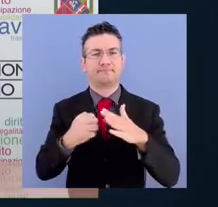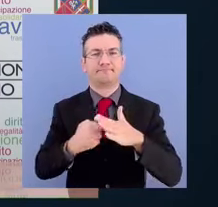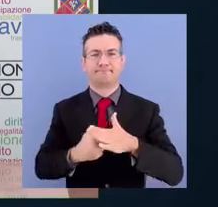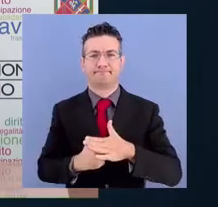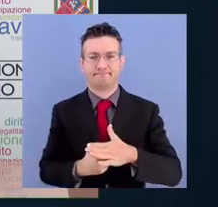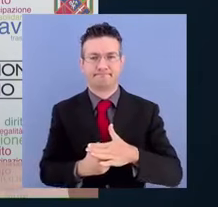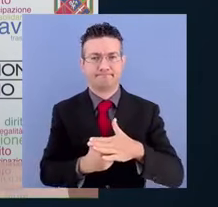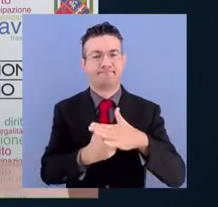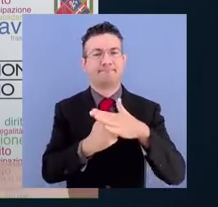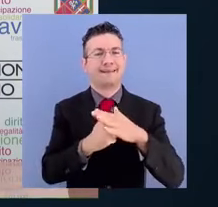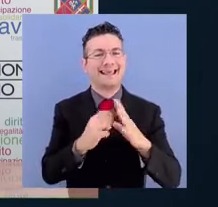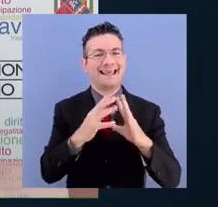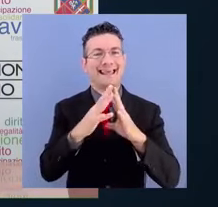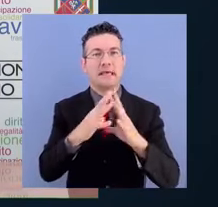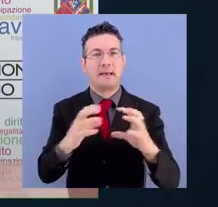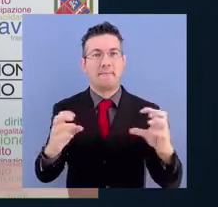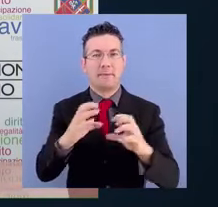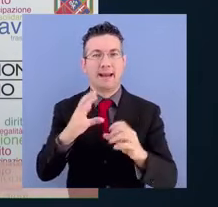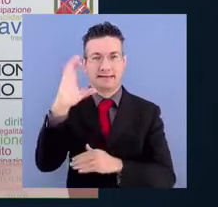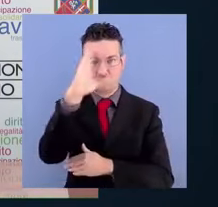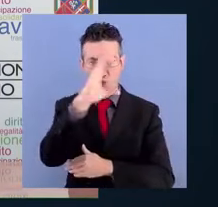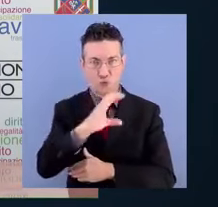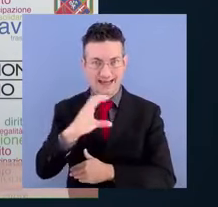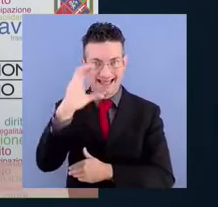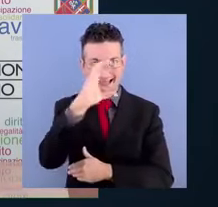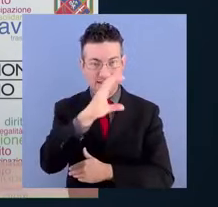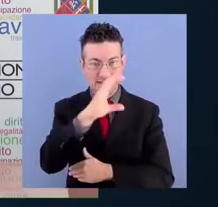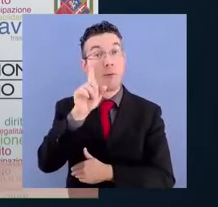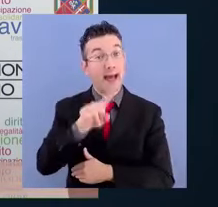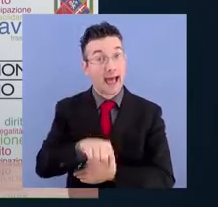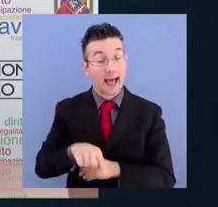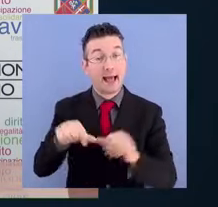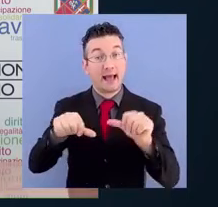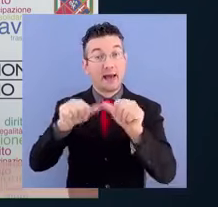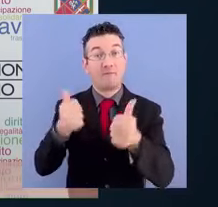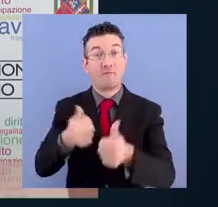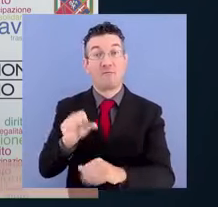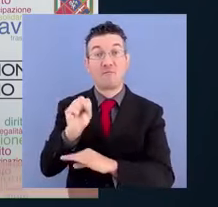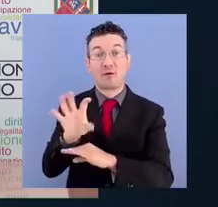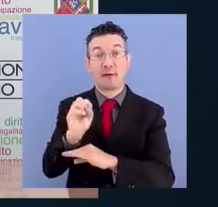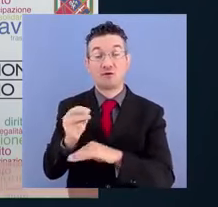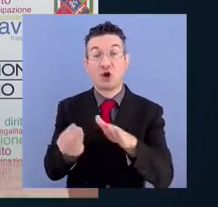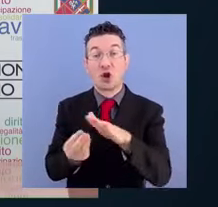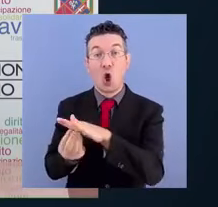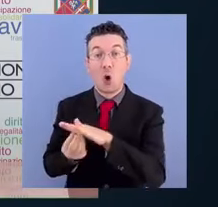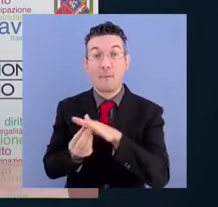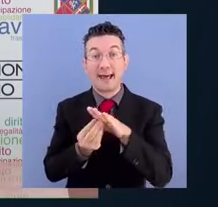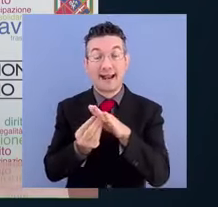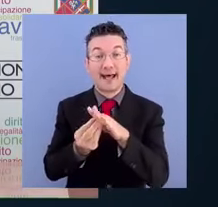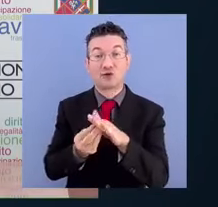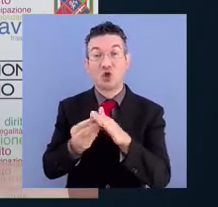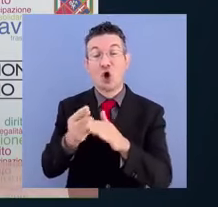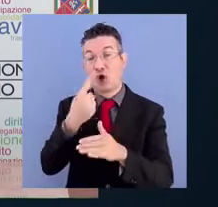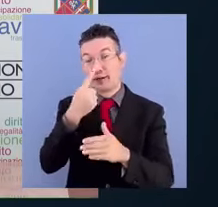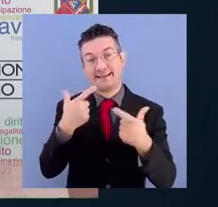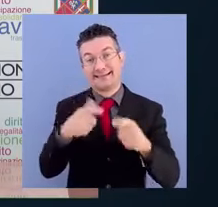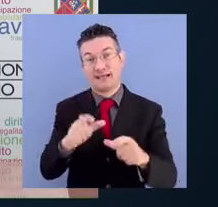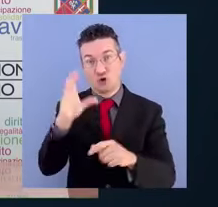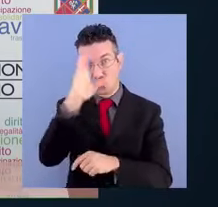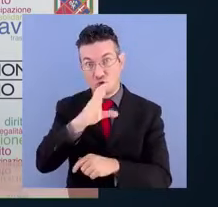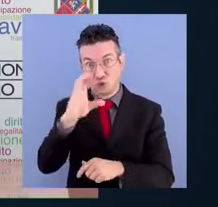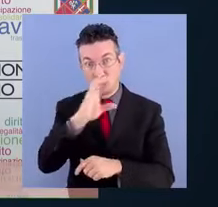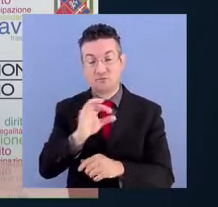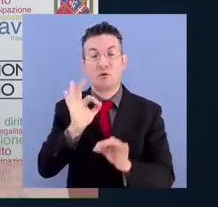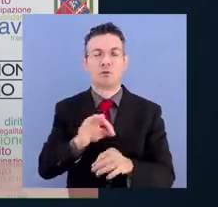del turismo è la formazione il supporto agli operatori del settore su tutto il territorio